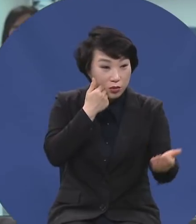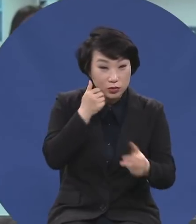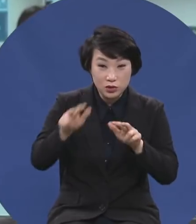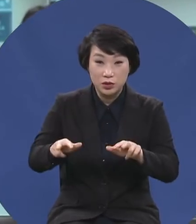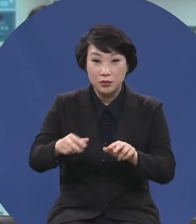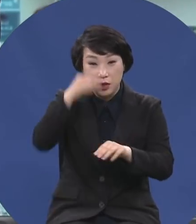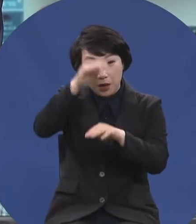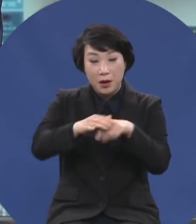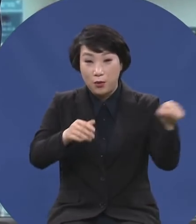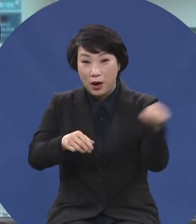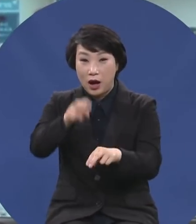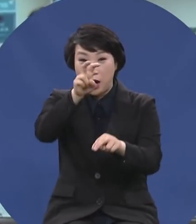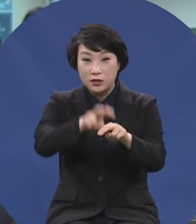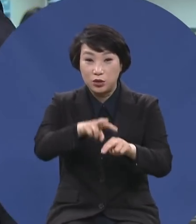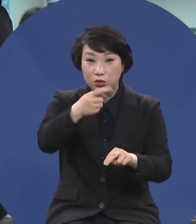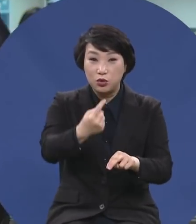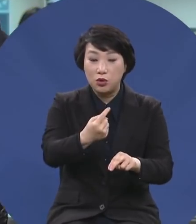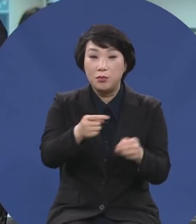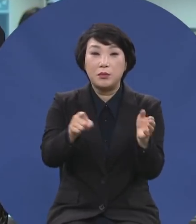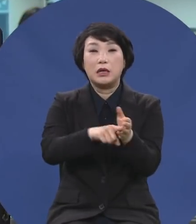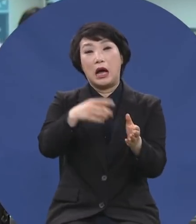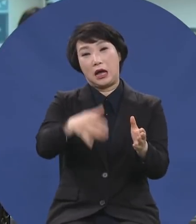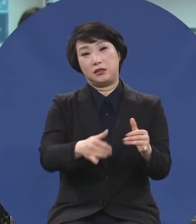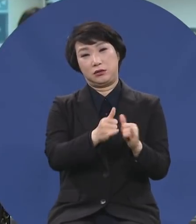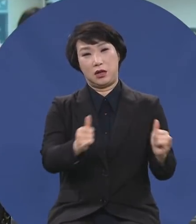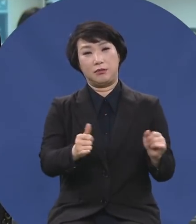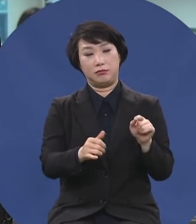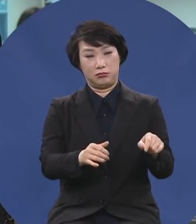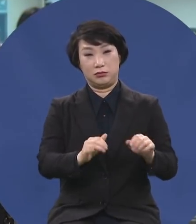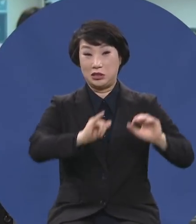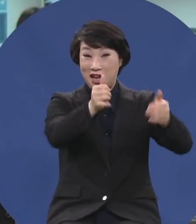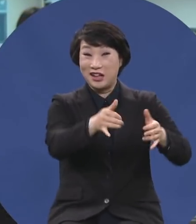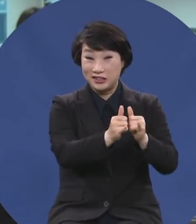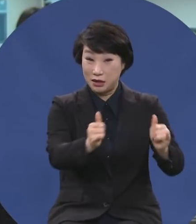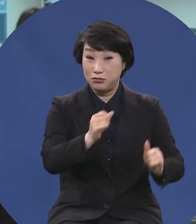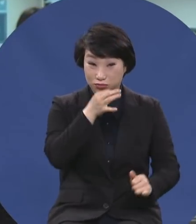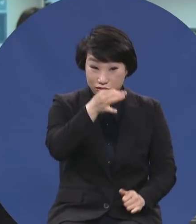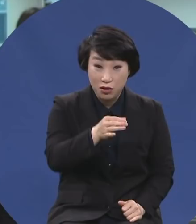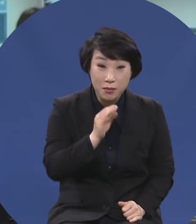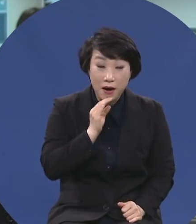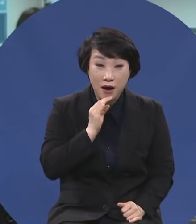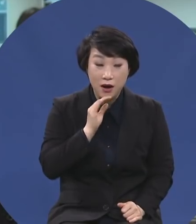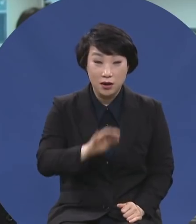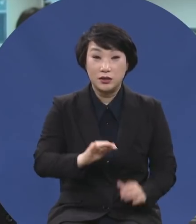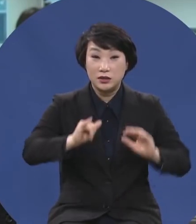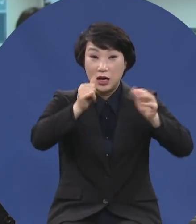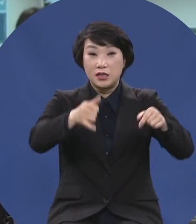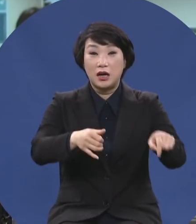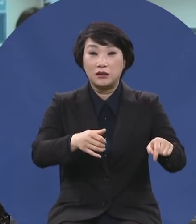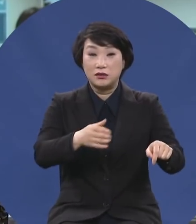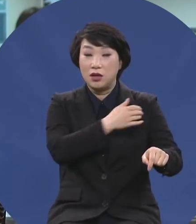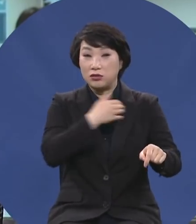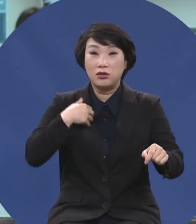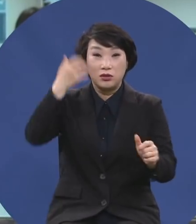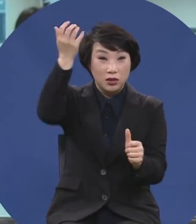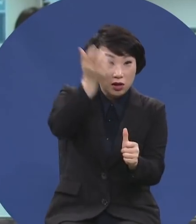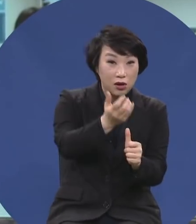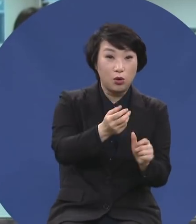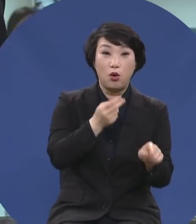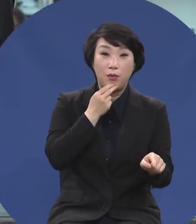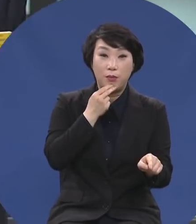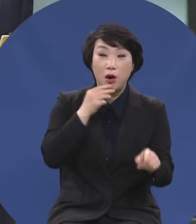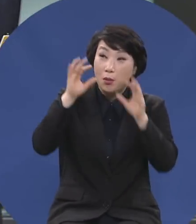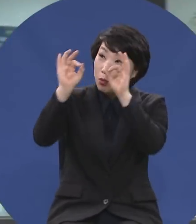앉아 있어도 세상 사람이면 세상은 능히 저를 받지 못하나니 보지도